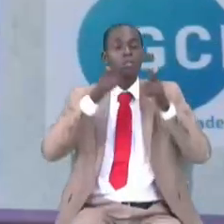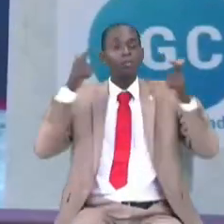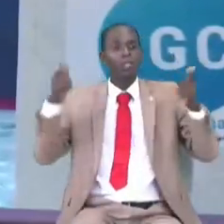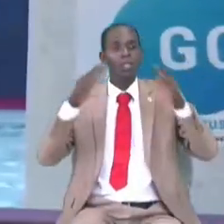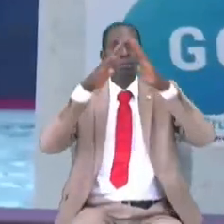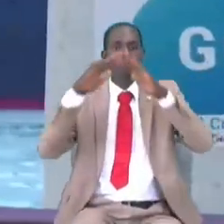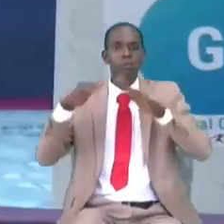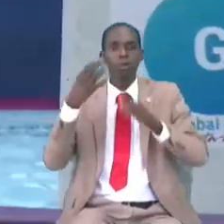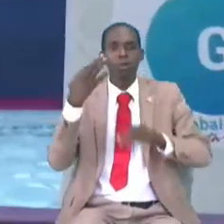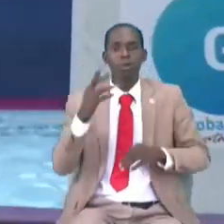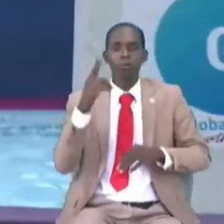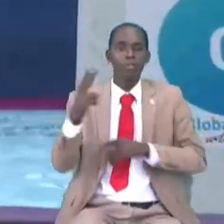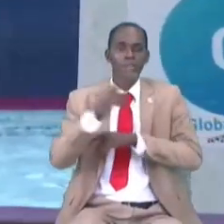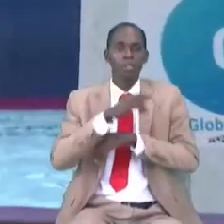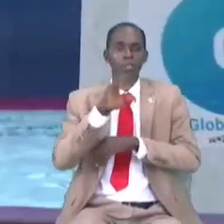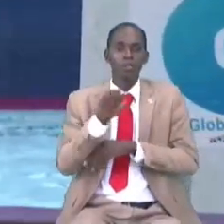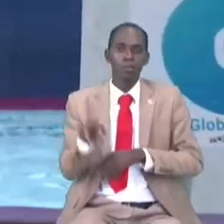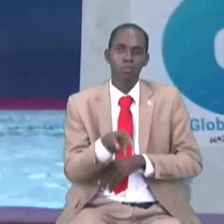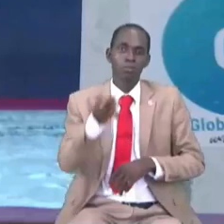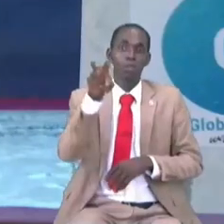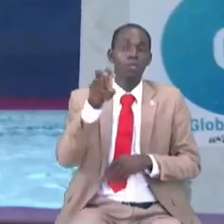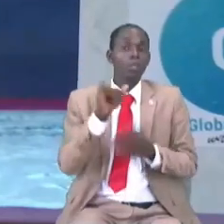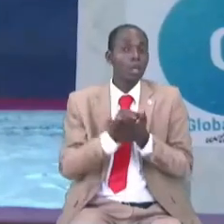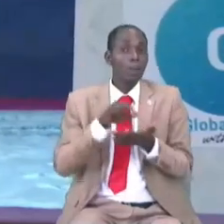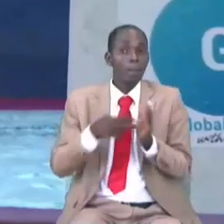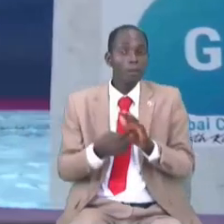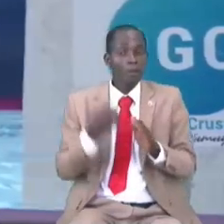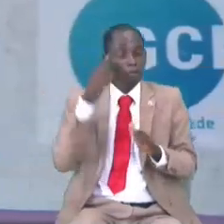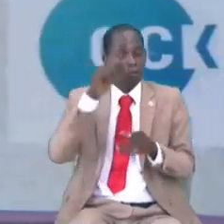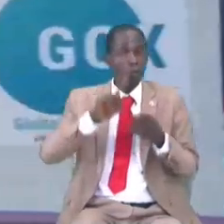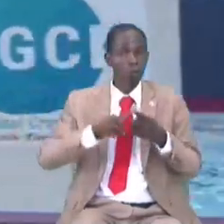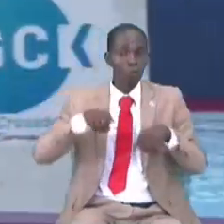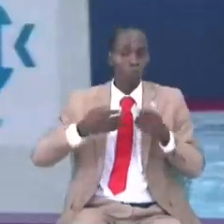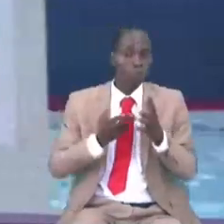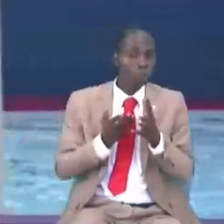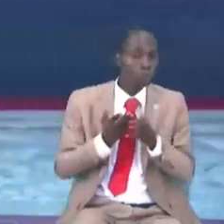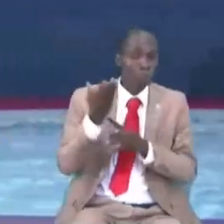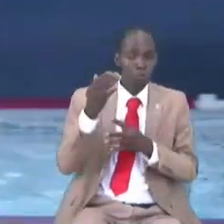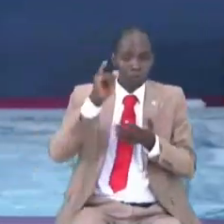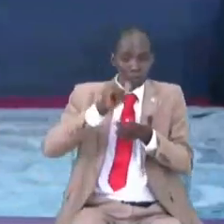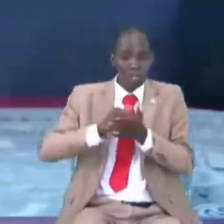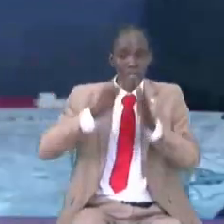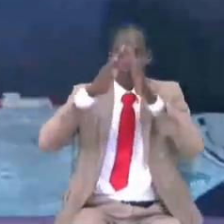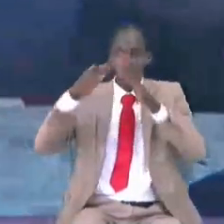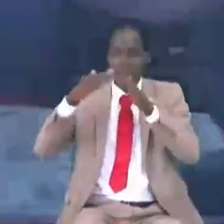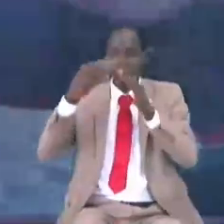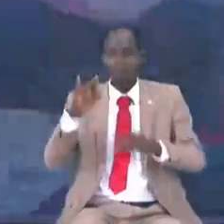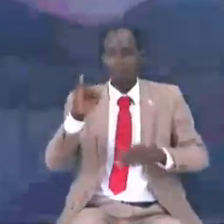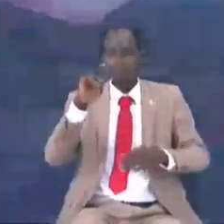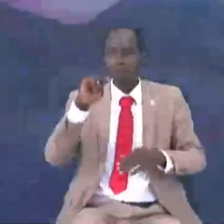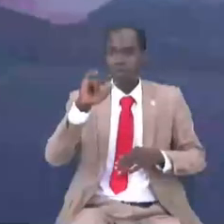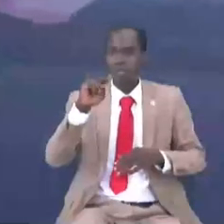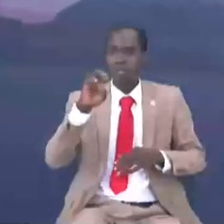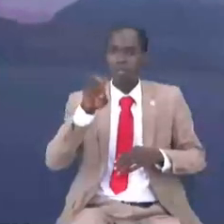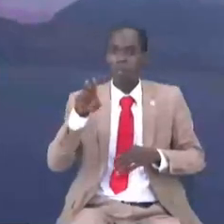C'est-à-dire pour aller à Ninive et pour que tout le monde écoute la parole de Dieu. Il devait donc